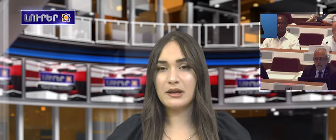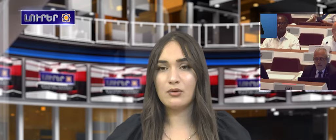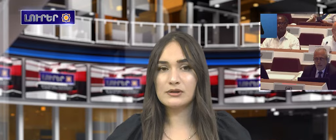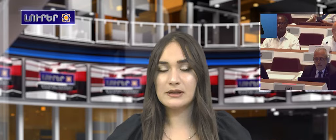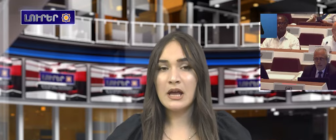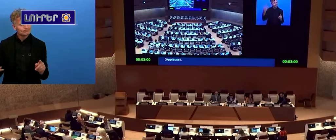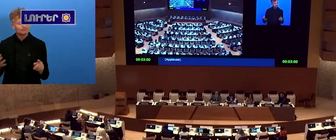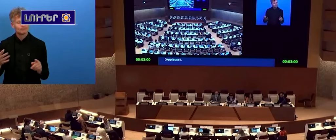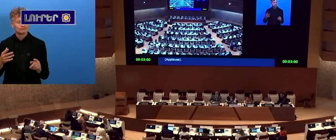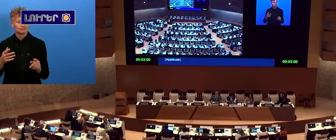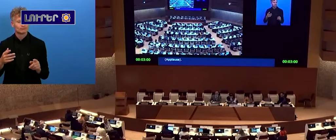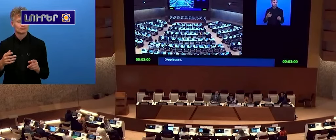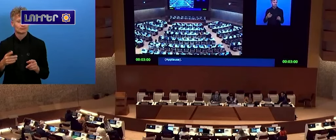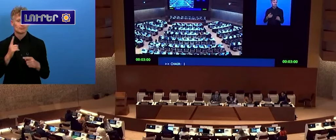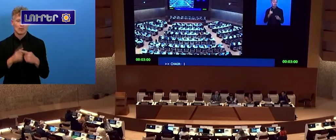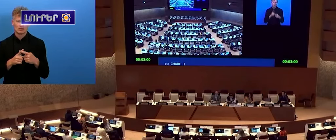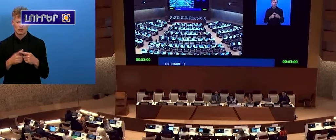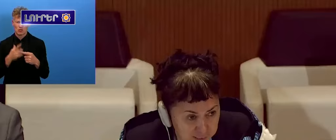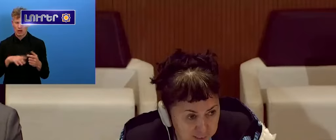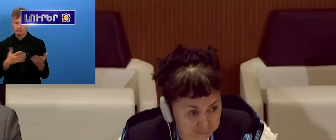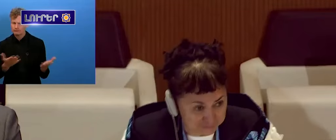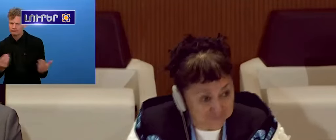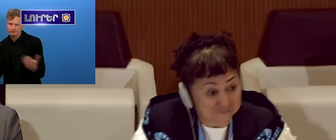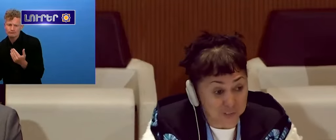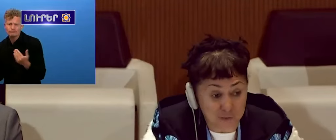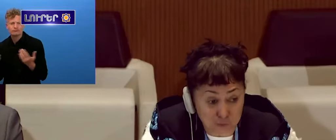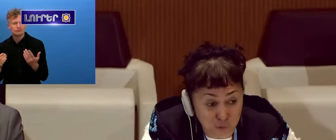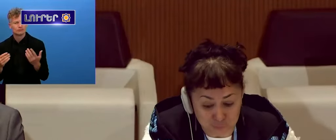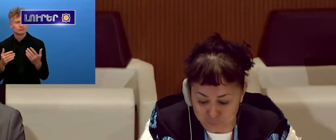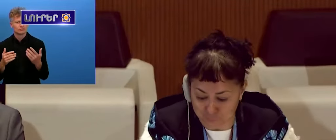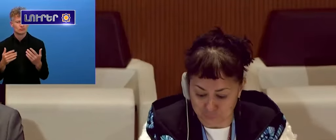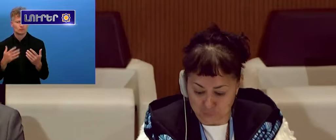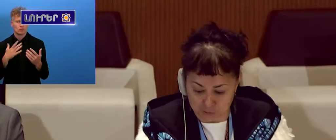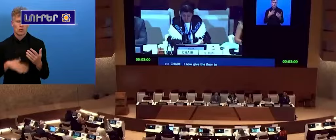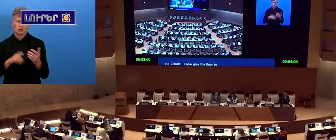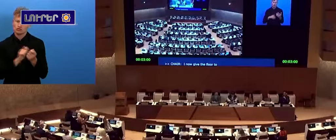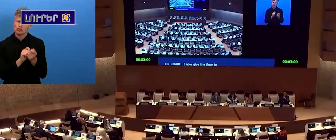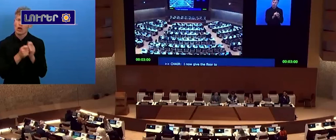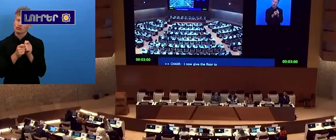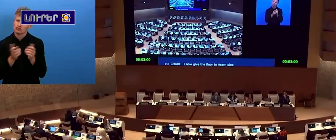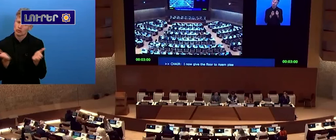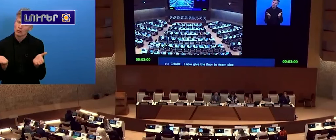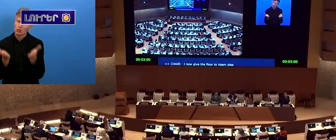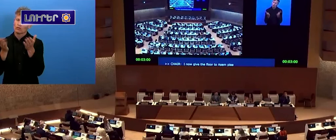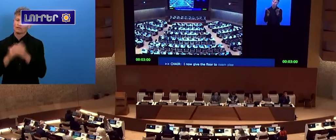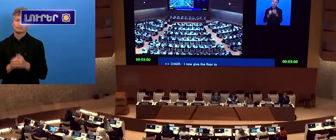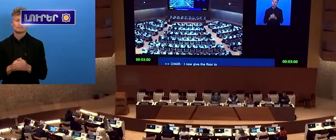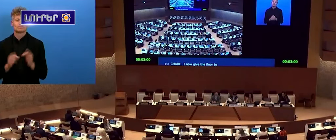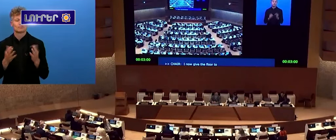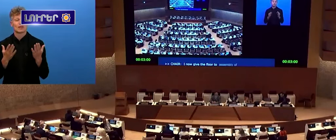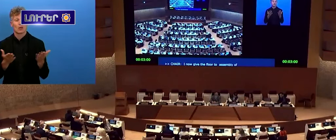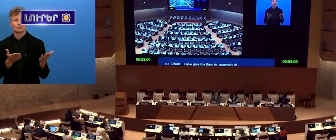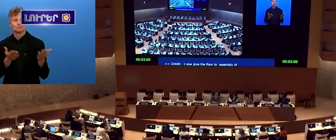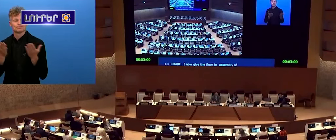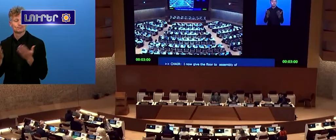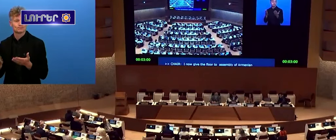բարբարների կորստի։ ժներ բնիկ ժողորդներ իրավունքների փորձագիտակա մեխանիզմին 17-ոթ նիստին վաղթը արմիթյան Հայաստանահարապետության ազգայան խորդի նախագա